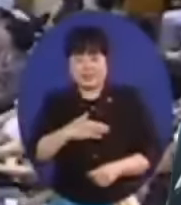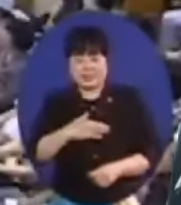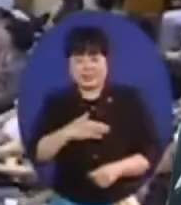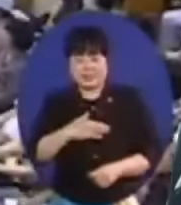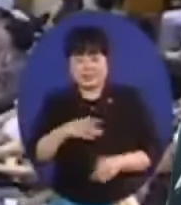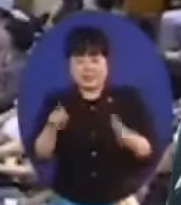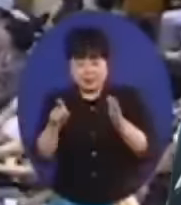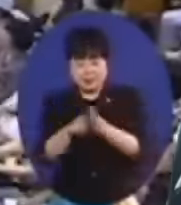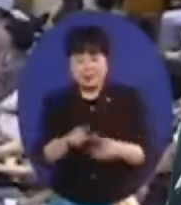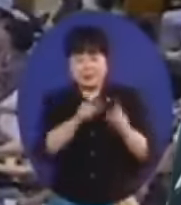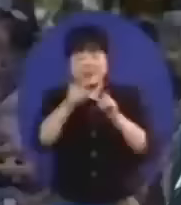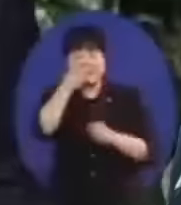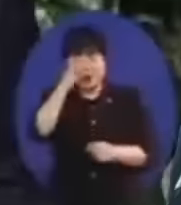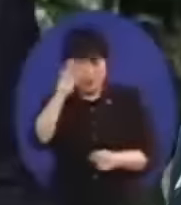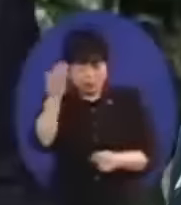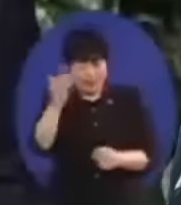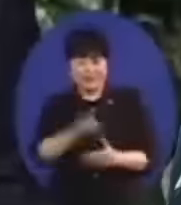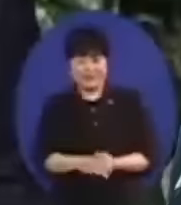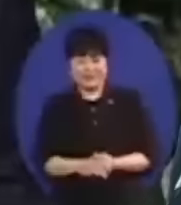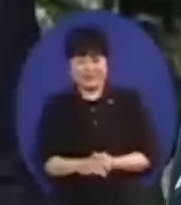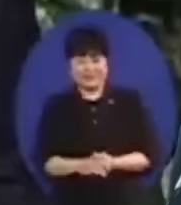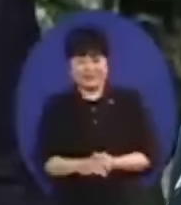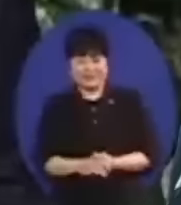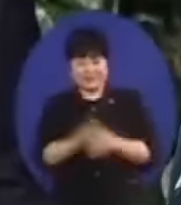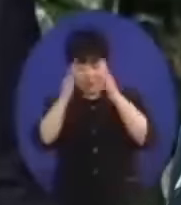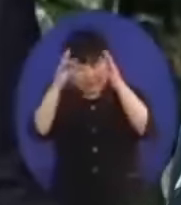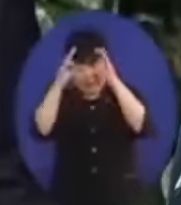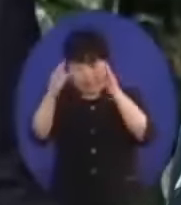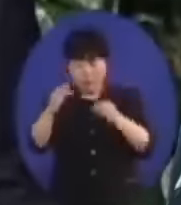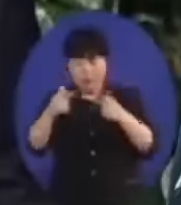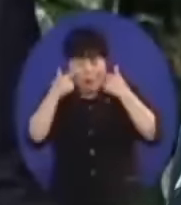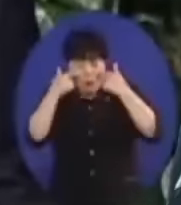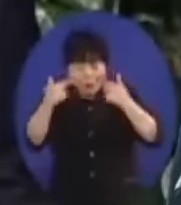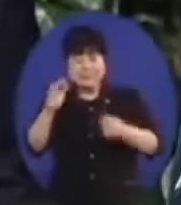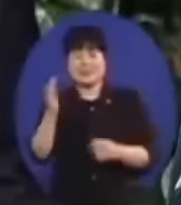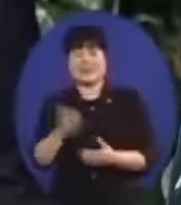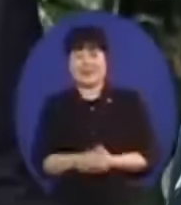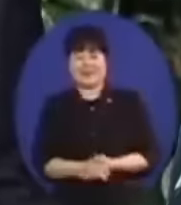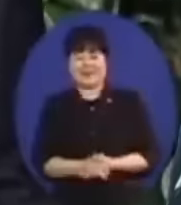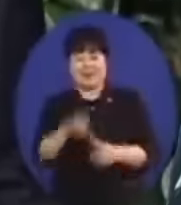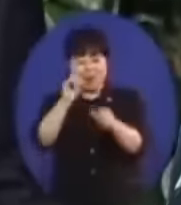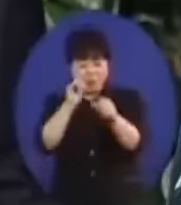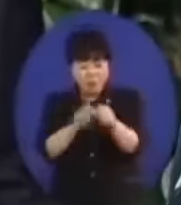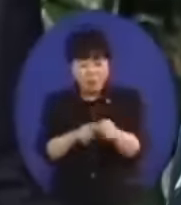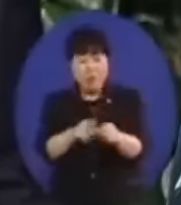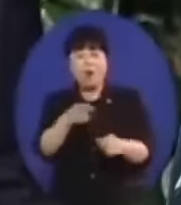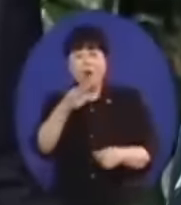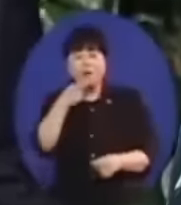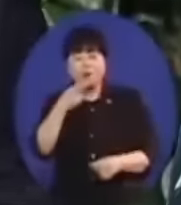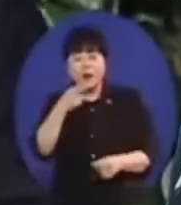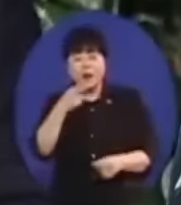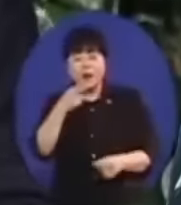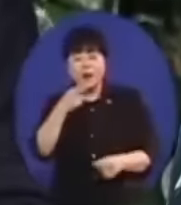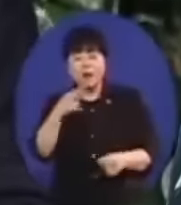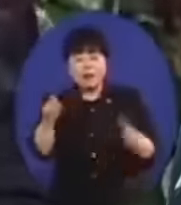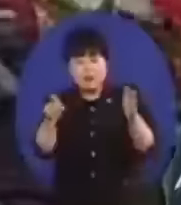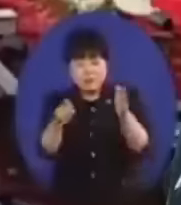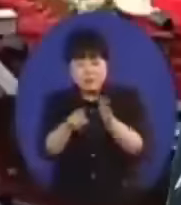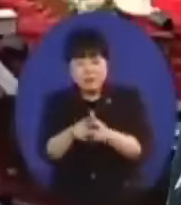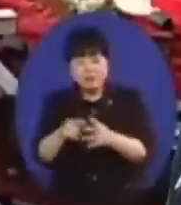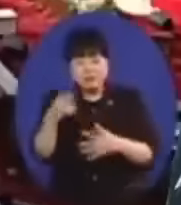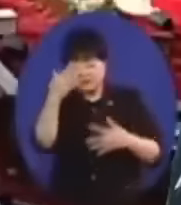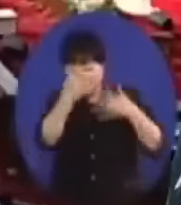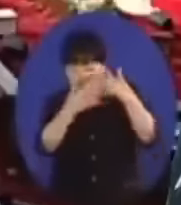믿음의 생활을 할 수 있는 것입니다. 바라는 것이 분명해야 되는 것입니다. 목표가 없는 것은 믿음이